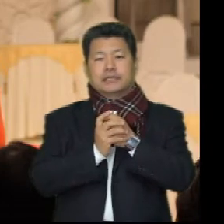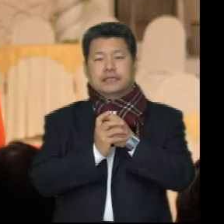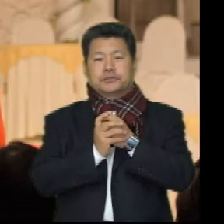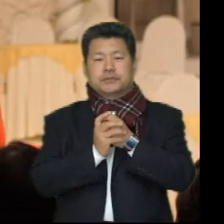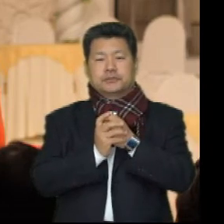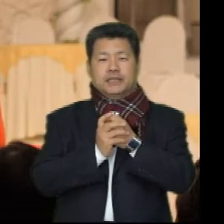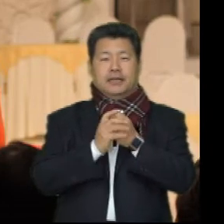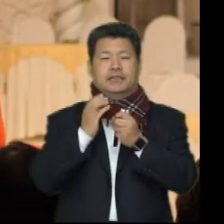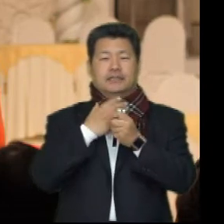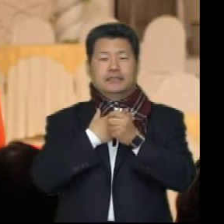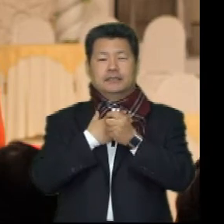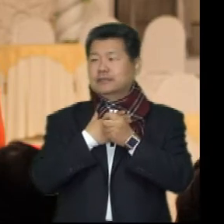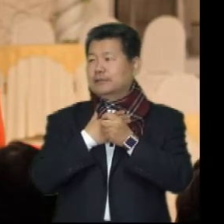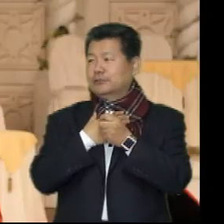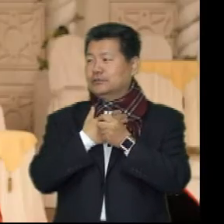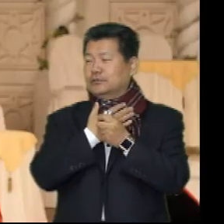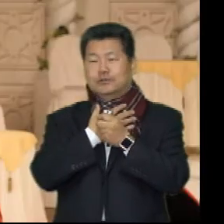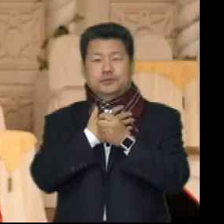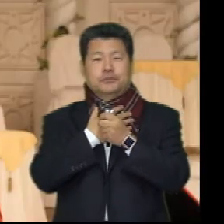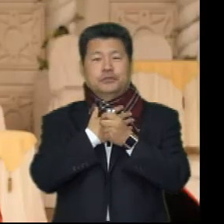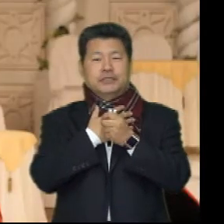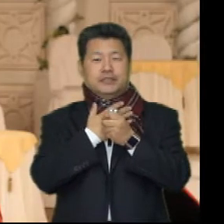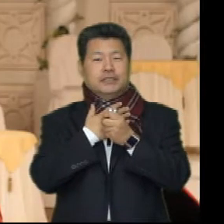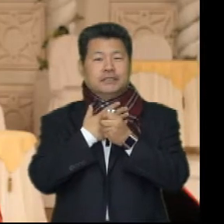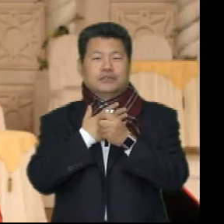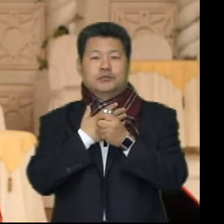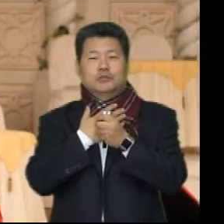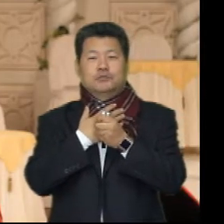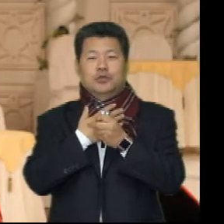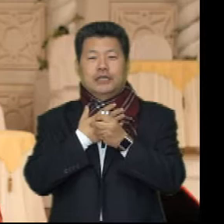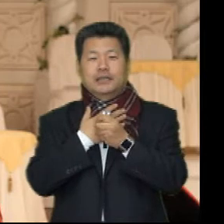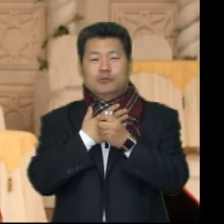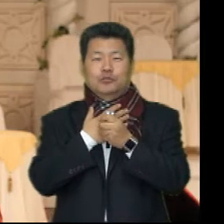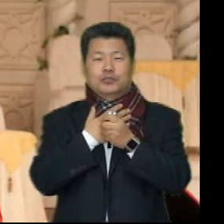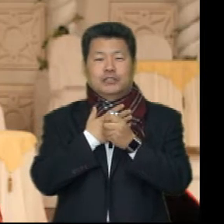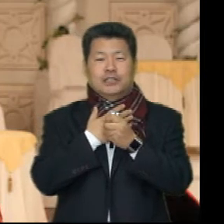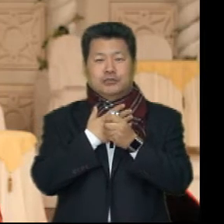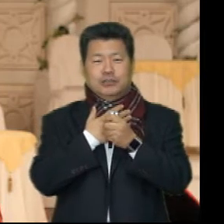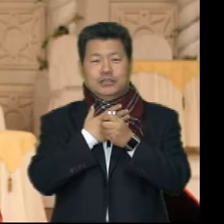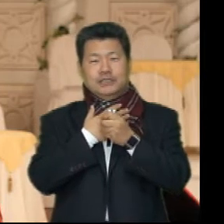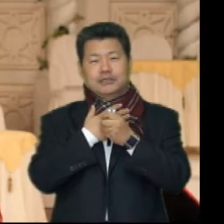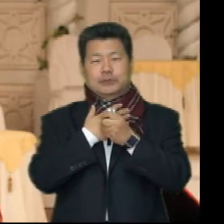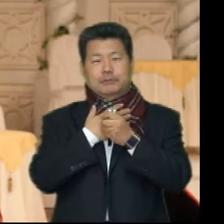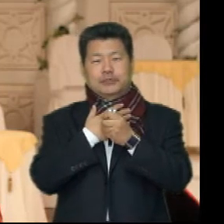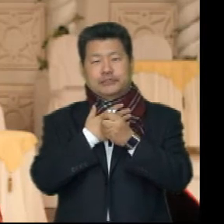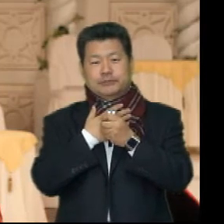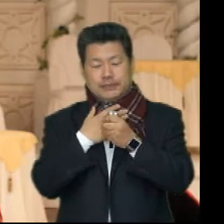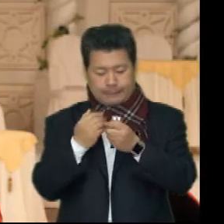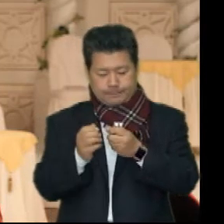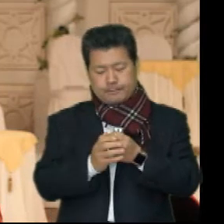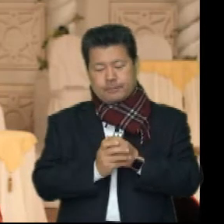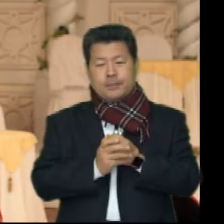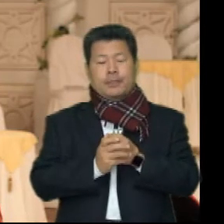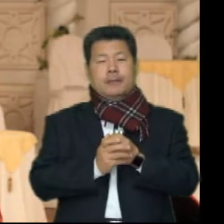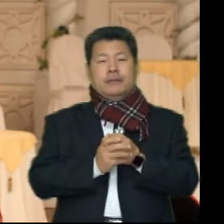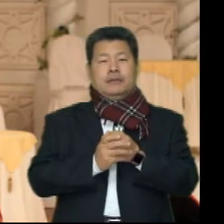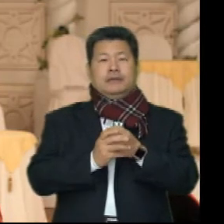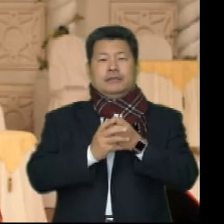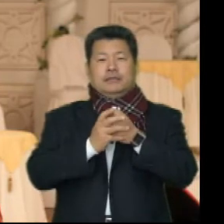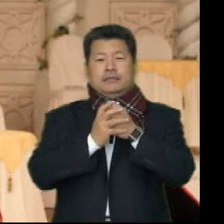오늘 날씨가 되게 춥습니다. 사무실도 좀 추워서 저도 목에 목도리를 하고 여러분 앞에 섰습니다.